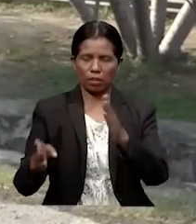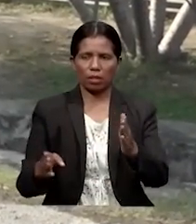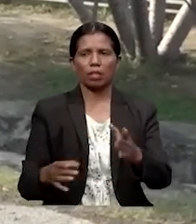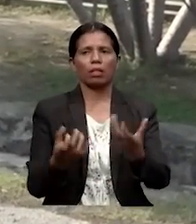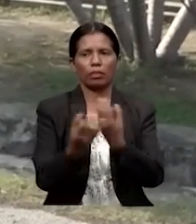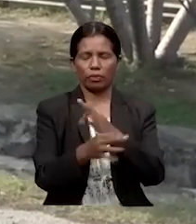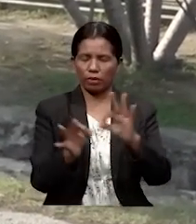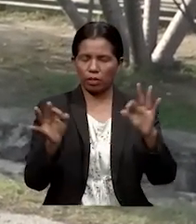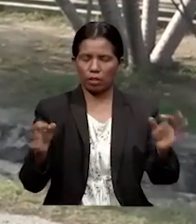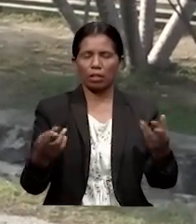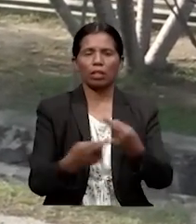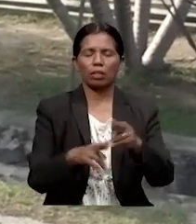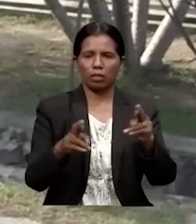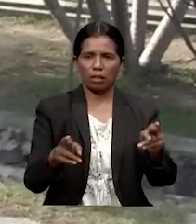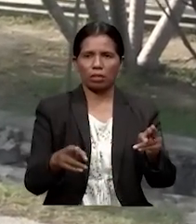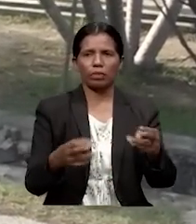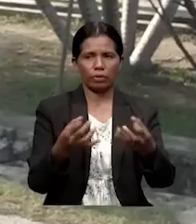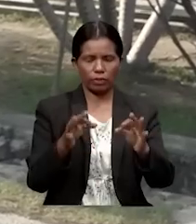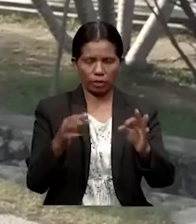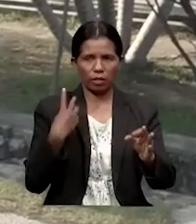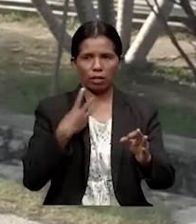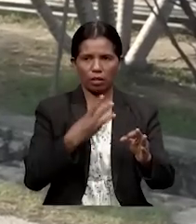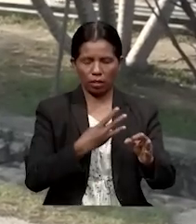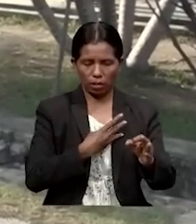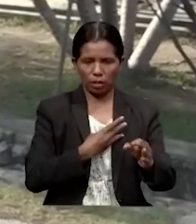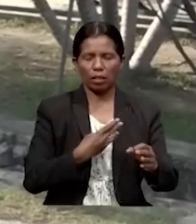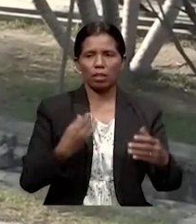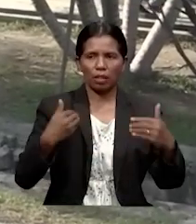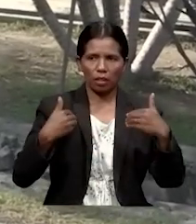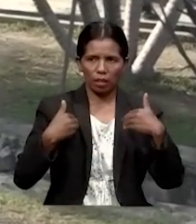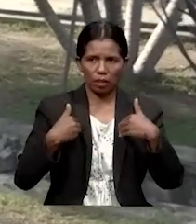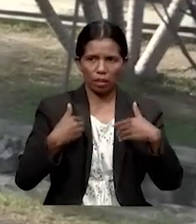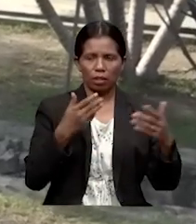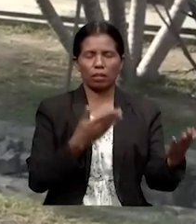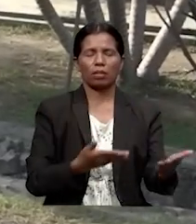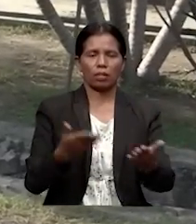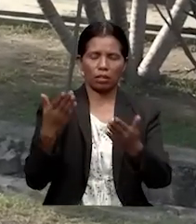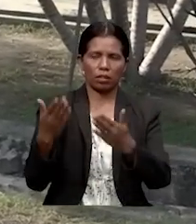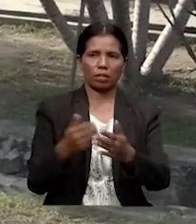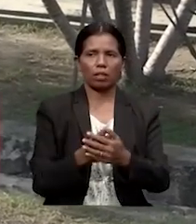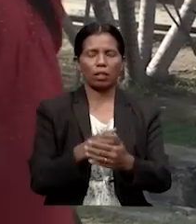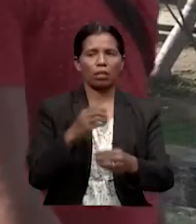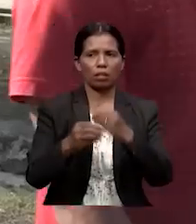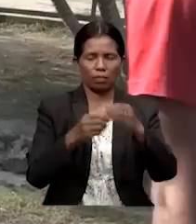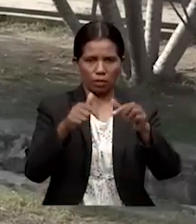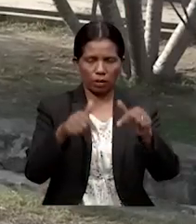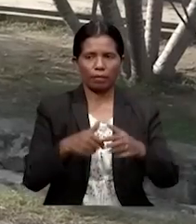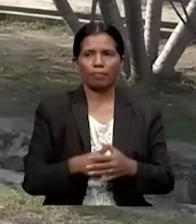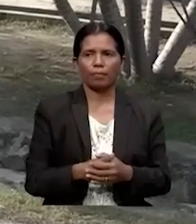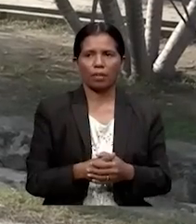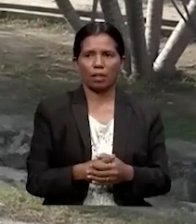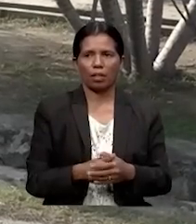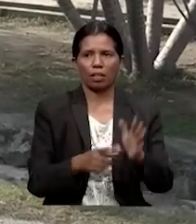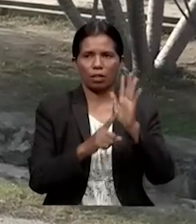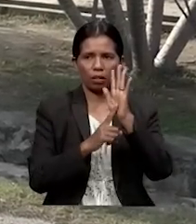hotutia resultado sai ita portanto sei comunica, portanto, questão em si da né, sujeita